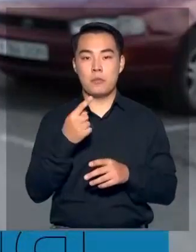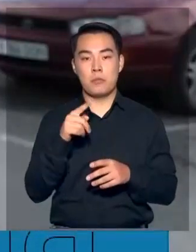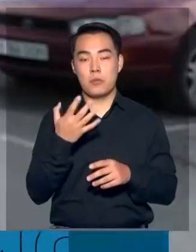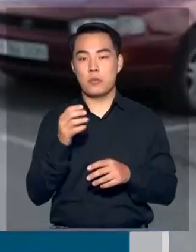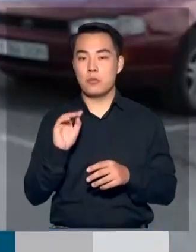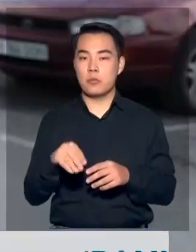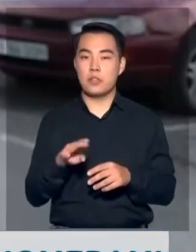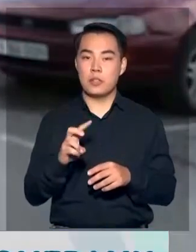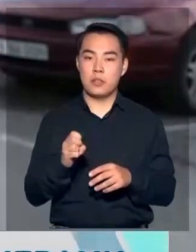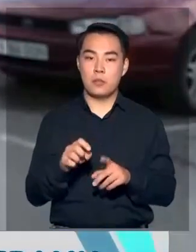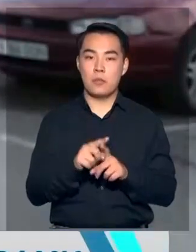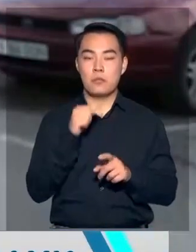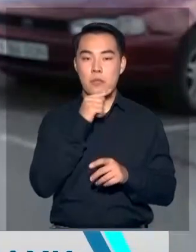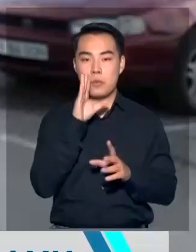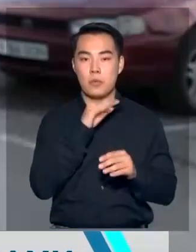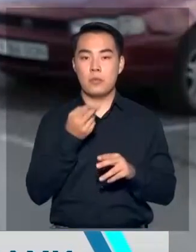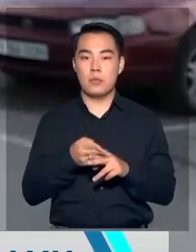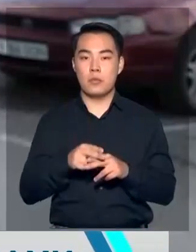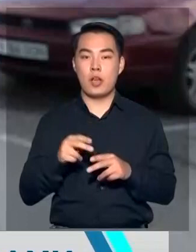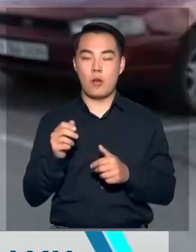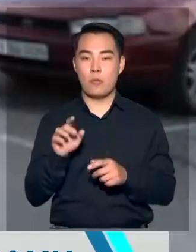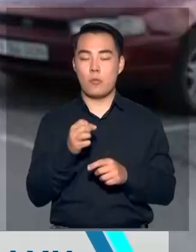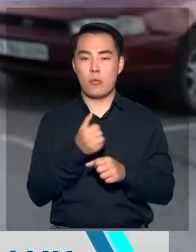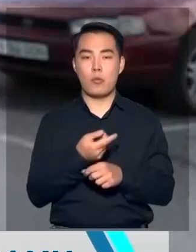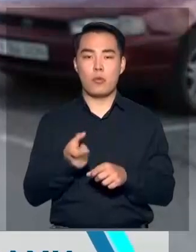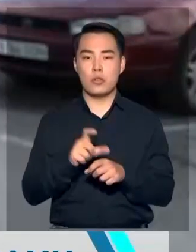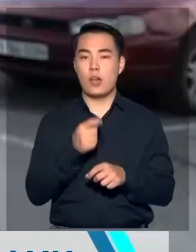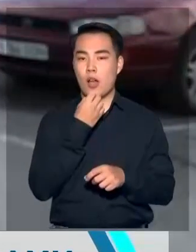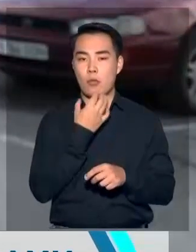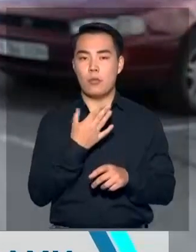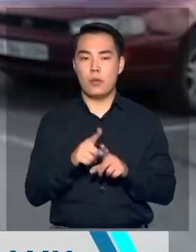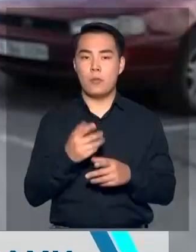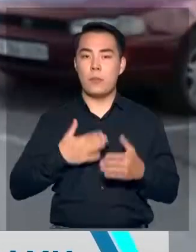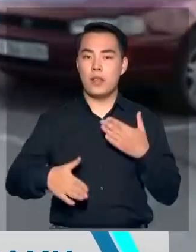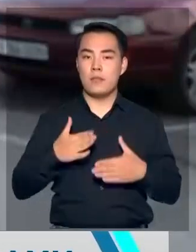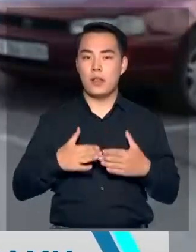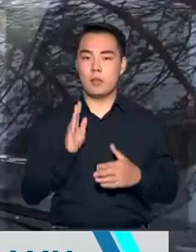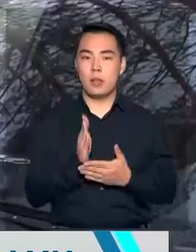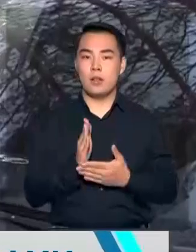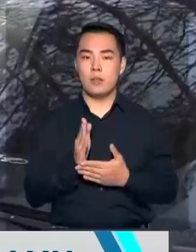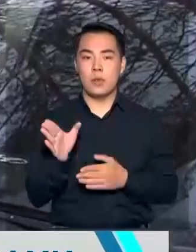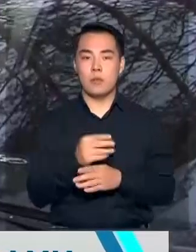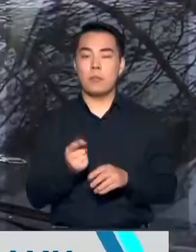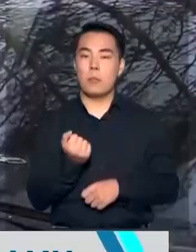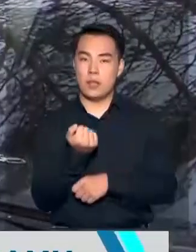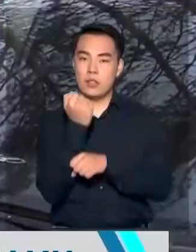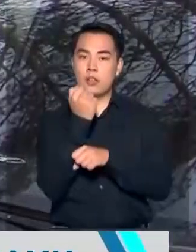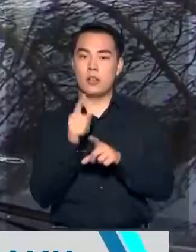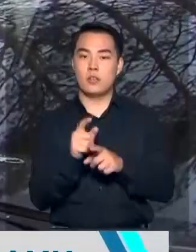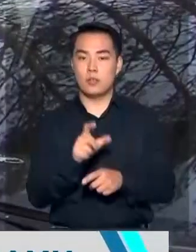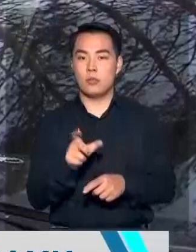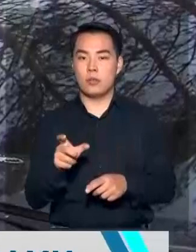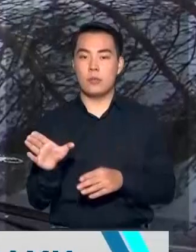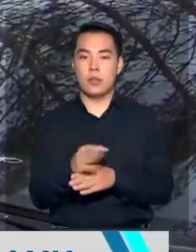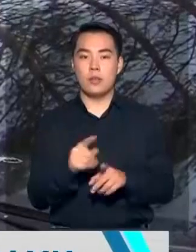тенге. Я считаю, что это очень хорошая инициатива, это поддержка для населения. Наконец-то переоформить